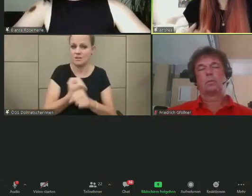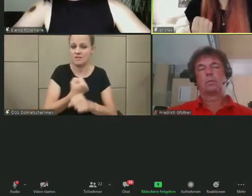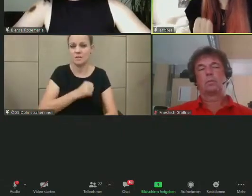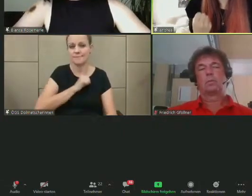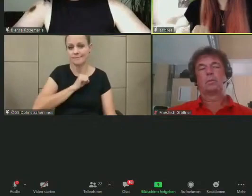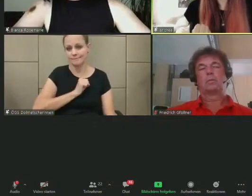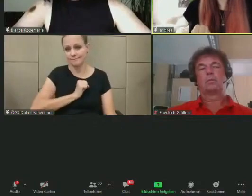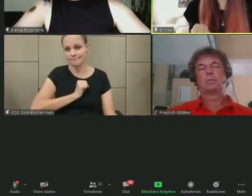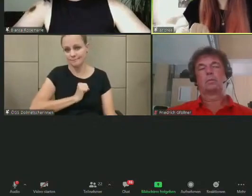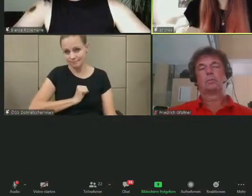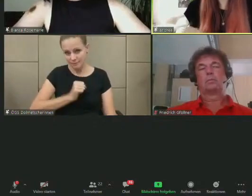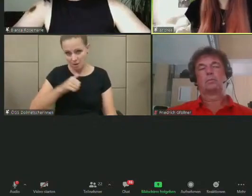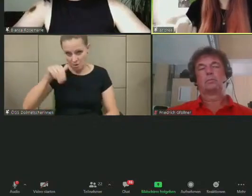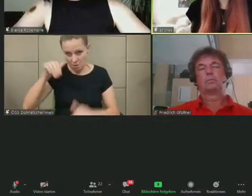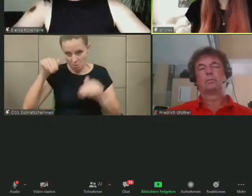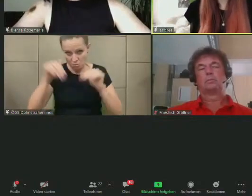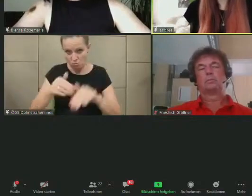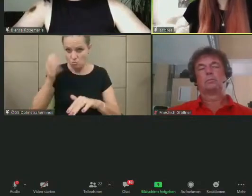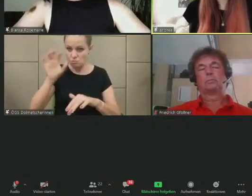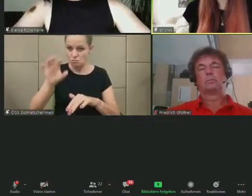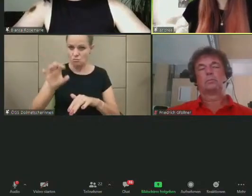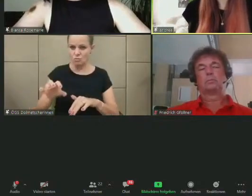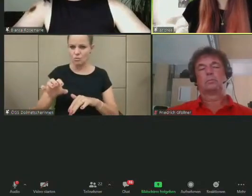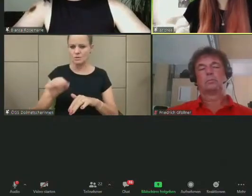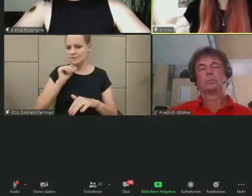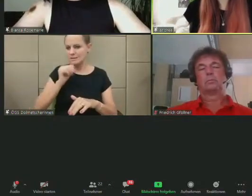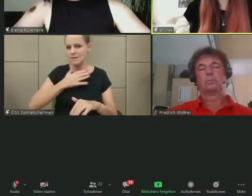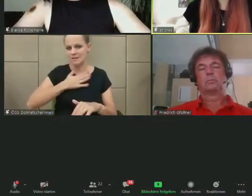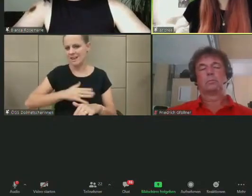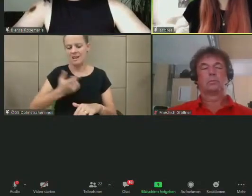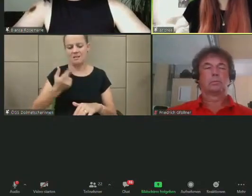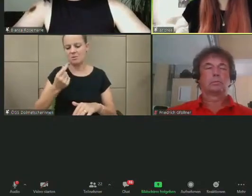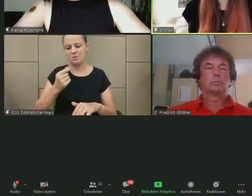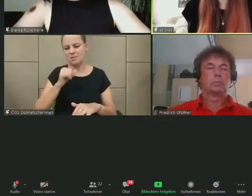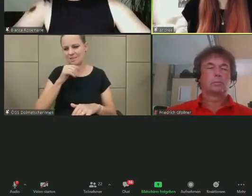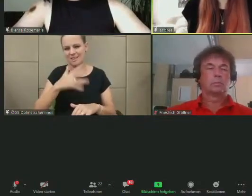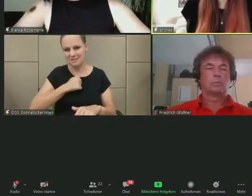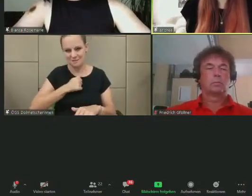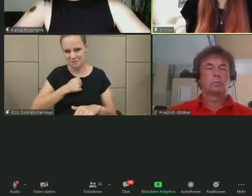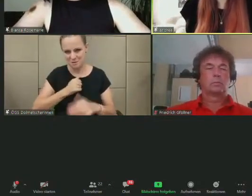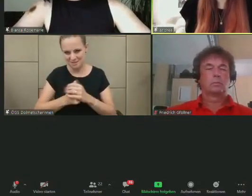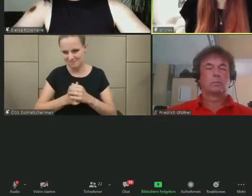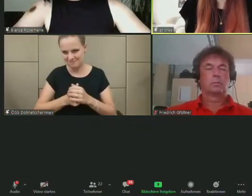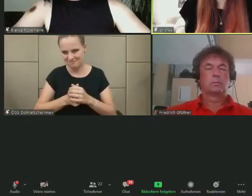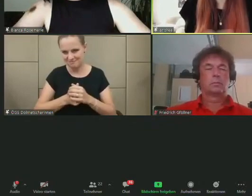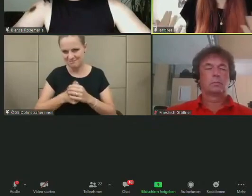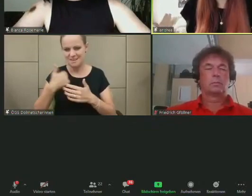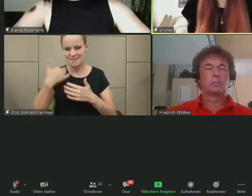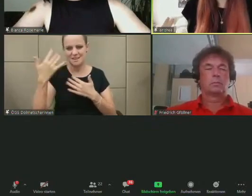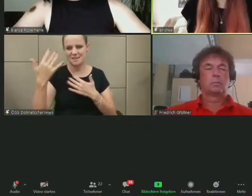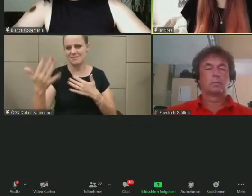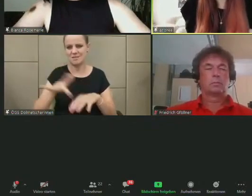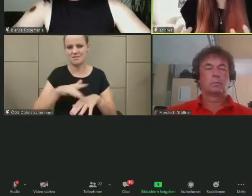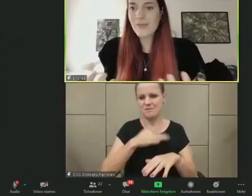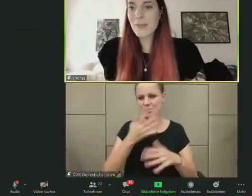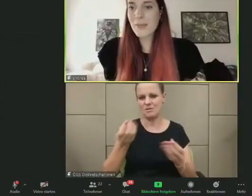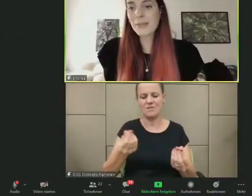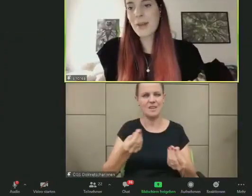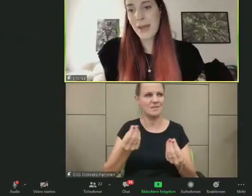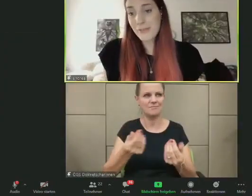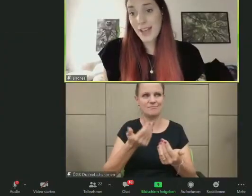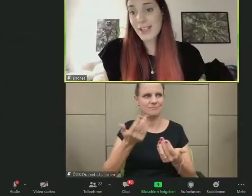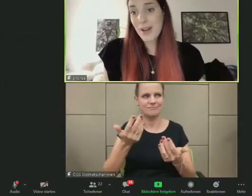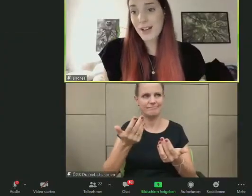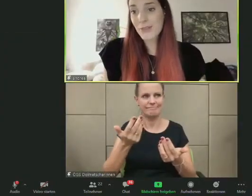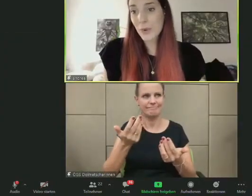was mir nicht liegt und was ich eigentlich nicht gerne mache, dann wird man nicht lang damit erfolgreich sein, beziehungsweise wird einem irgendwann, wird man nicht